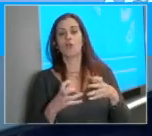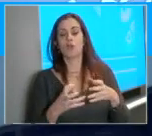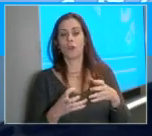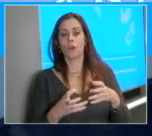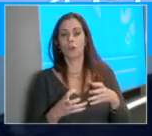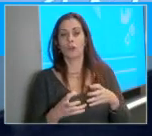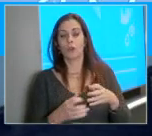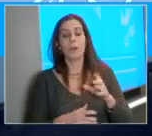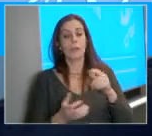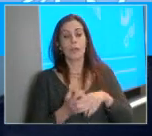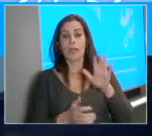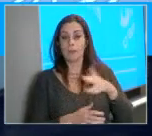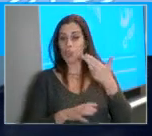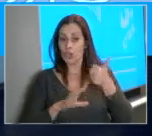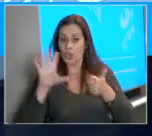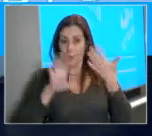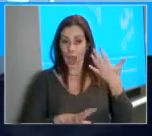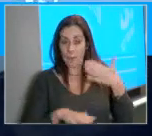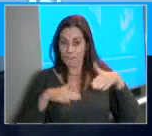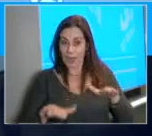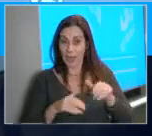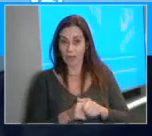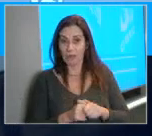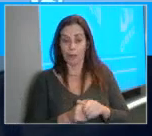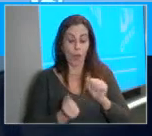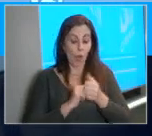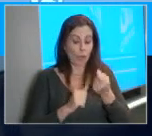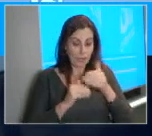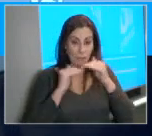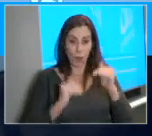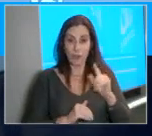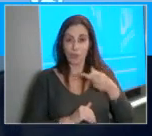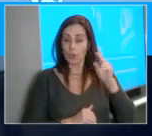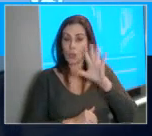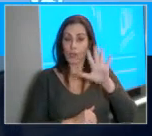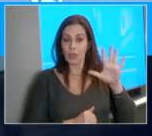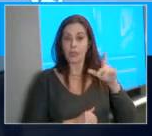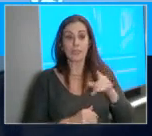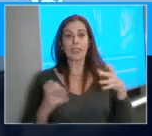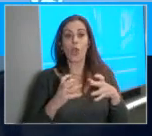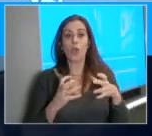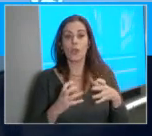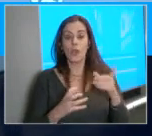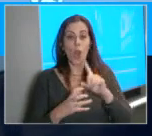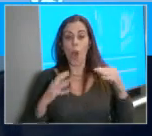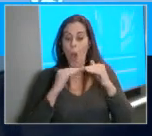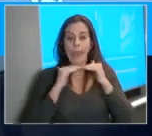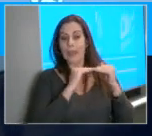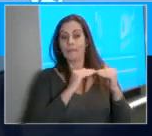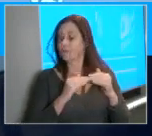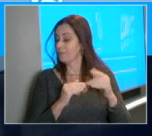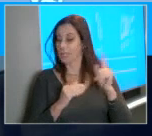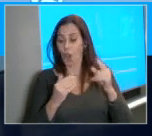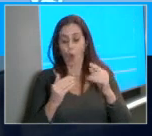ההופכי לנתניהו, מכיוון שגם יש לו 65 מנדטים, או מעט פחות מזה, אבל יותר מ-55, זה גוש לא אחיד, זה גוש